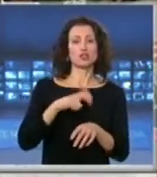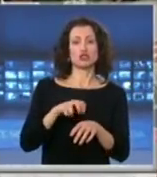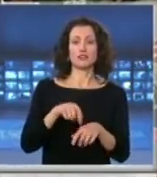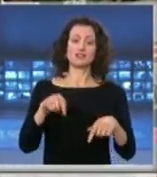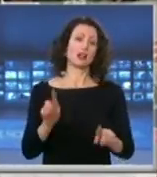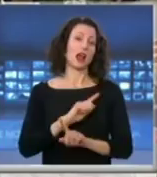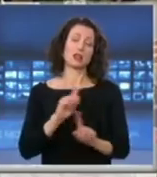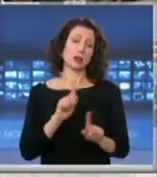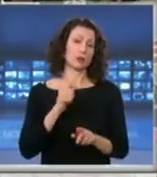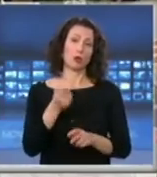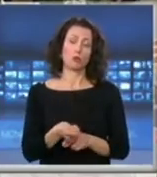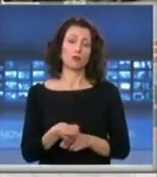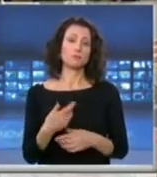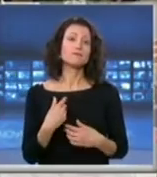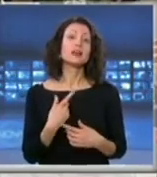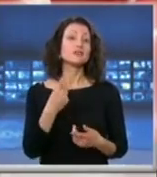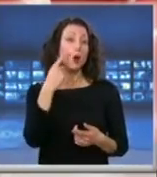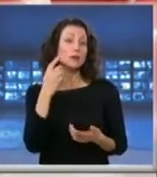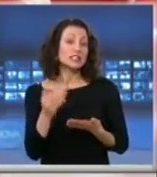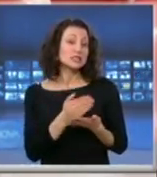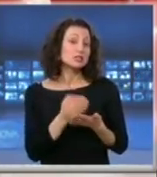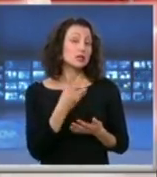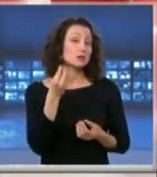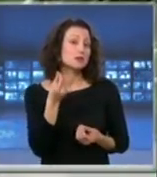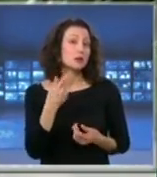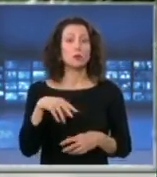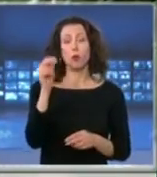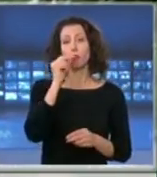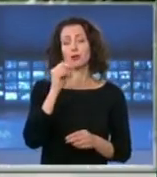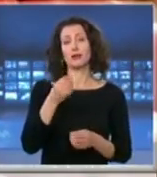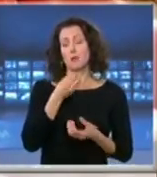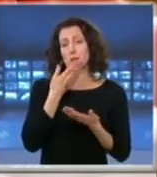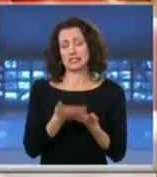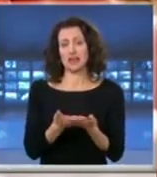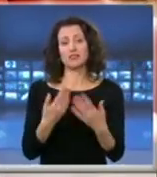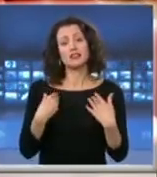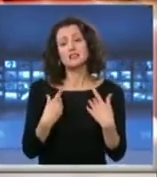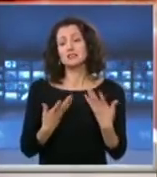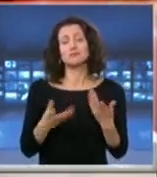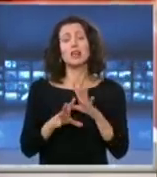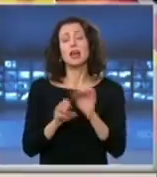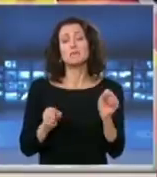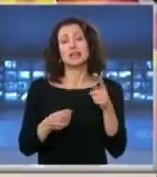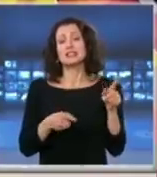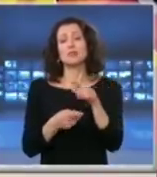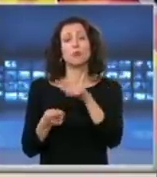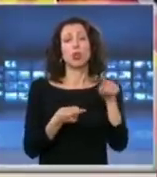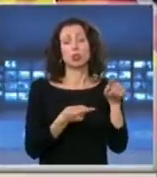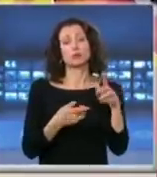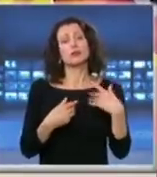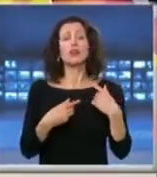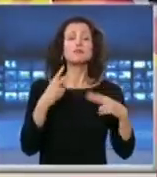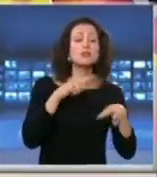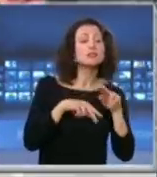пари, много българи признават, че се лишават и от други нехранителни продукти или търсят по-евтини такива. От КНСБ пък